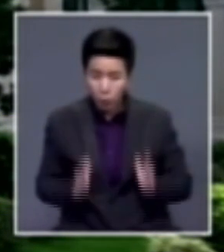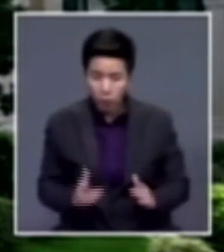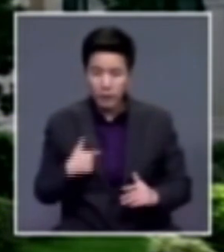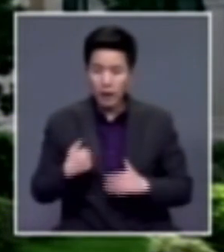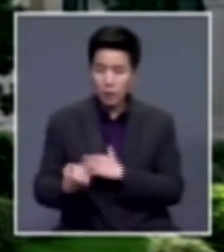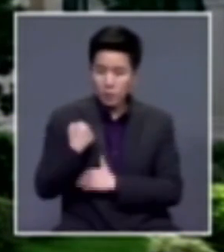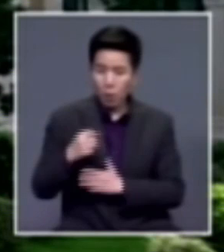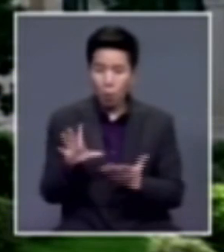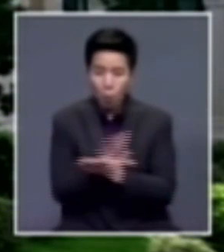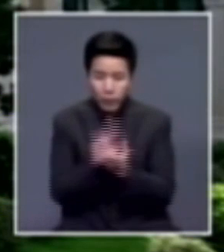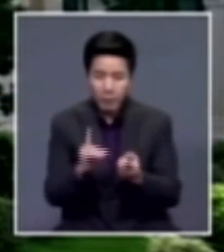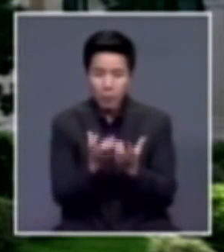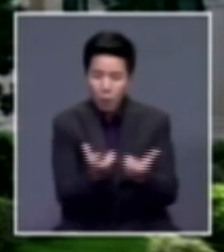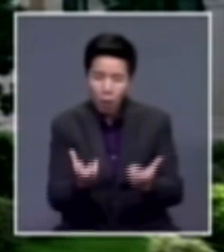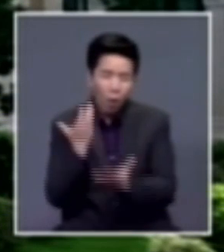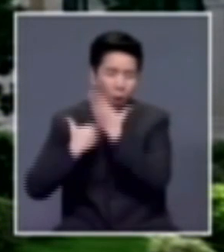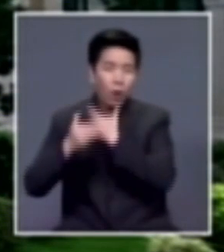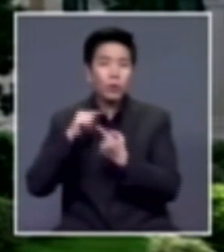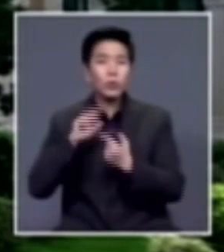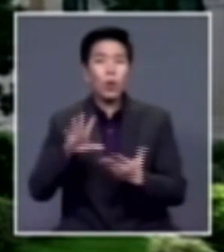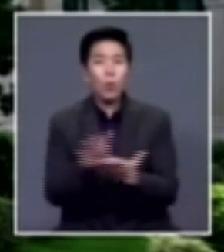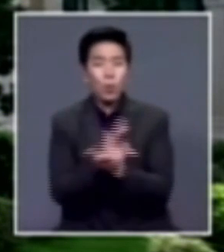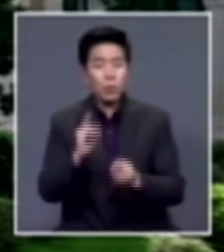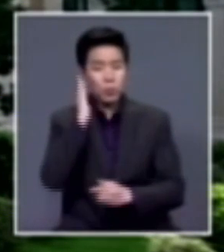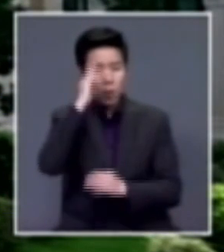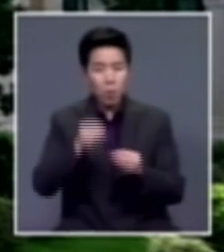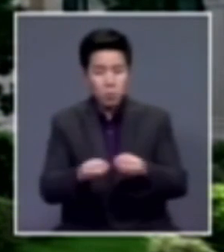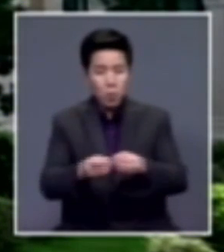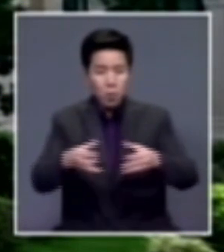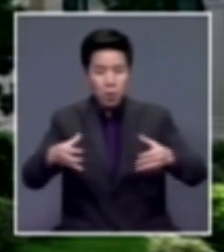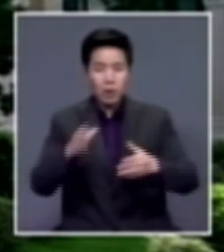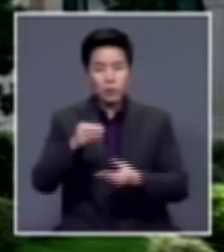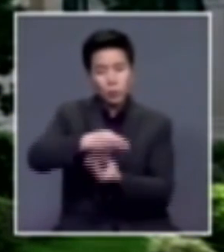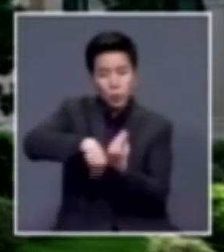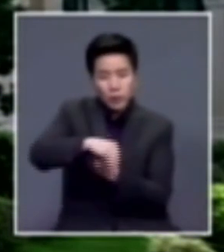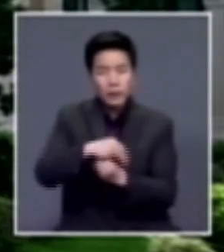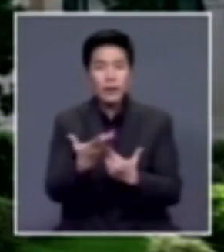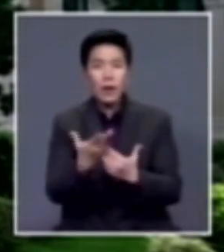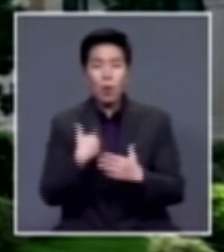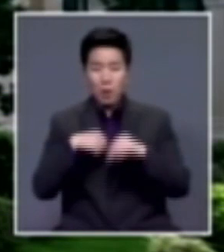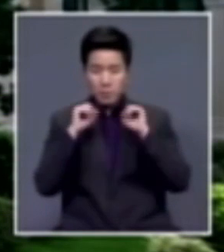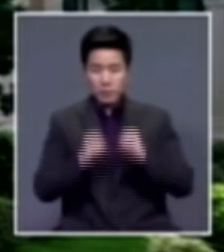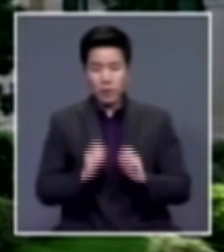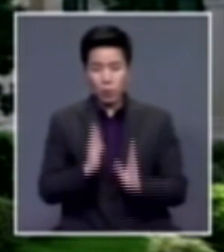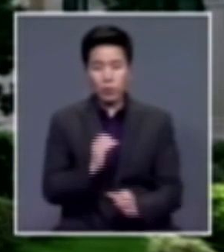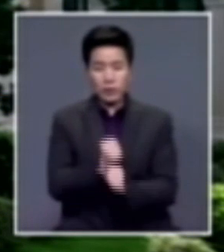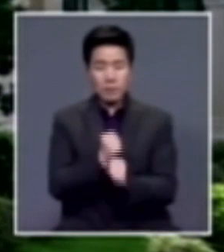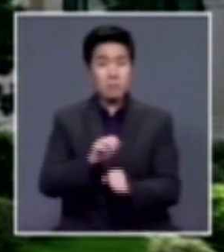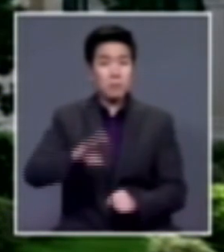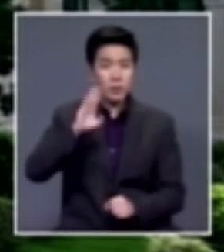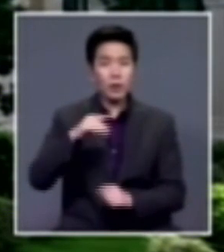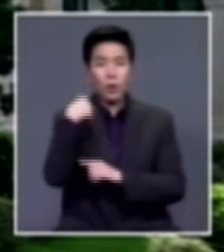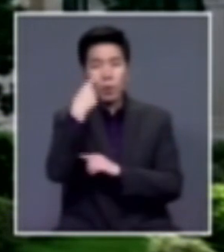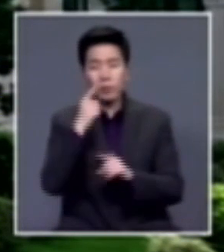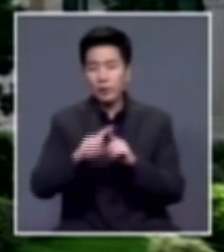ทางวัฒนธรรมมรดกทางวัฒนธรรมโอกาสการเติบโตในอนาคตโอกาสในการทำธุรกิจความสามารถของผู้ประกอบการการท่องเ